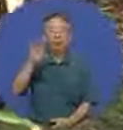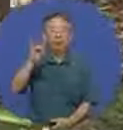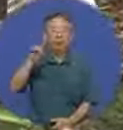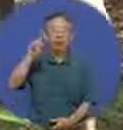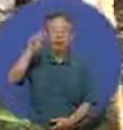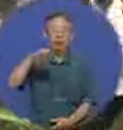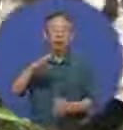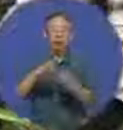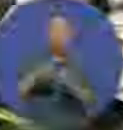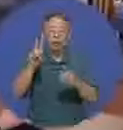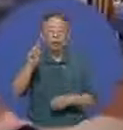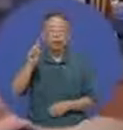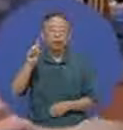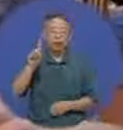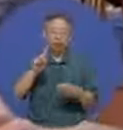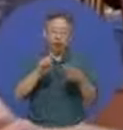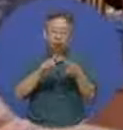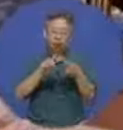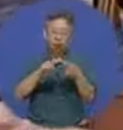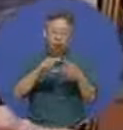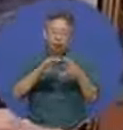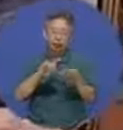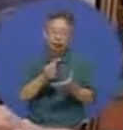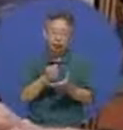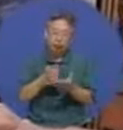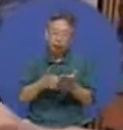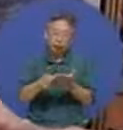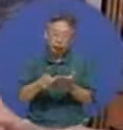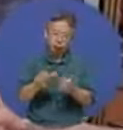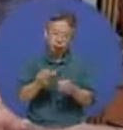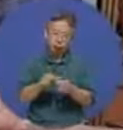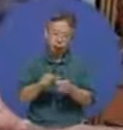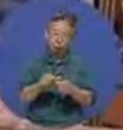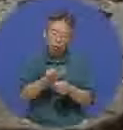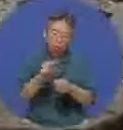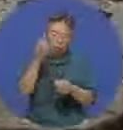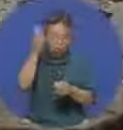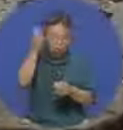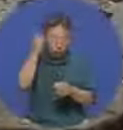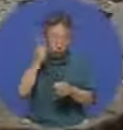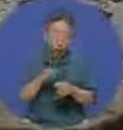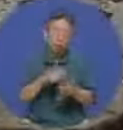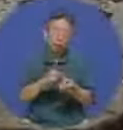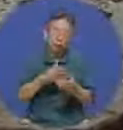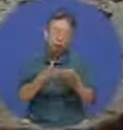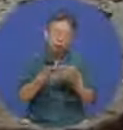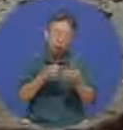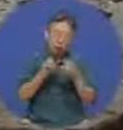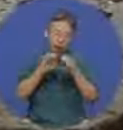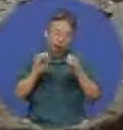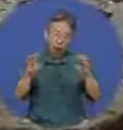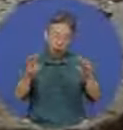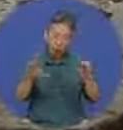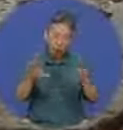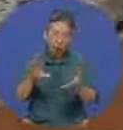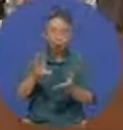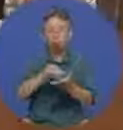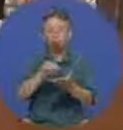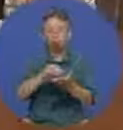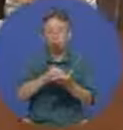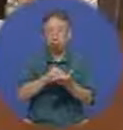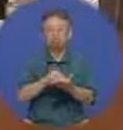国21前半は世界遺産登録5周年を記念して行われている特別体験キャンペーンをリポートします